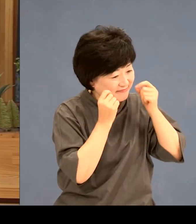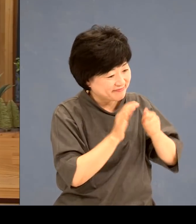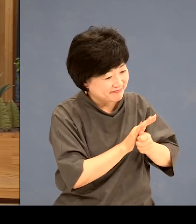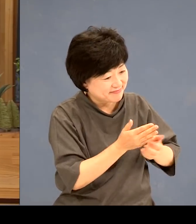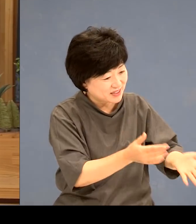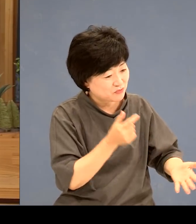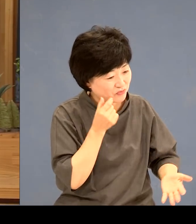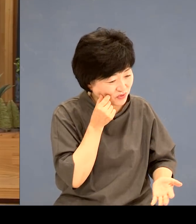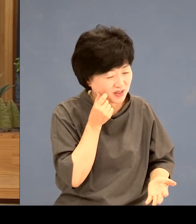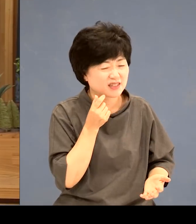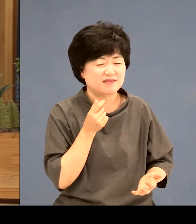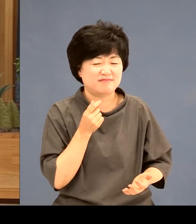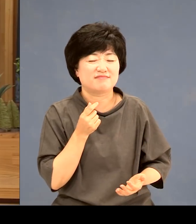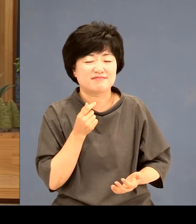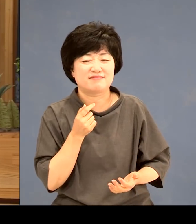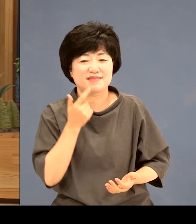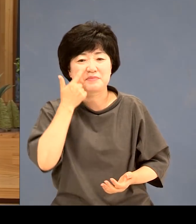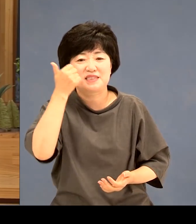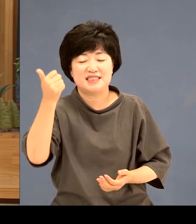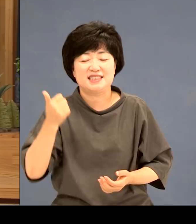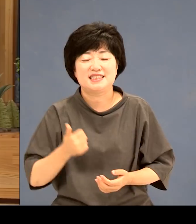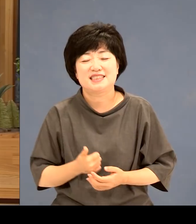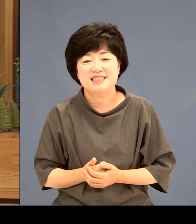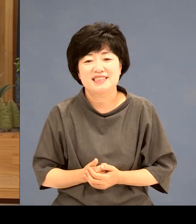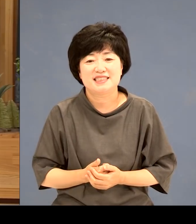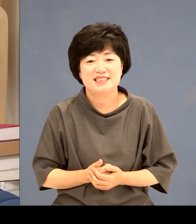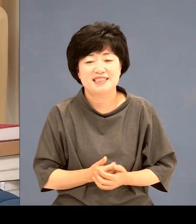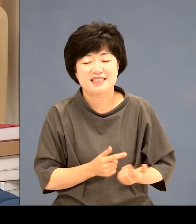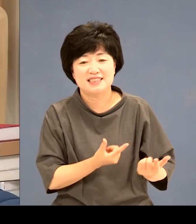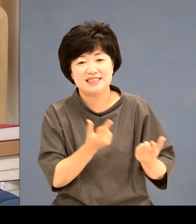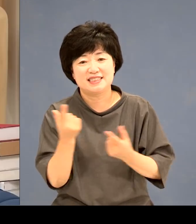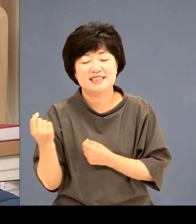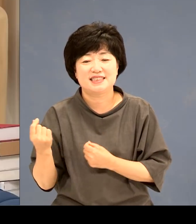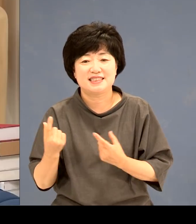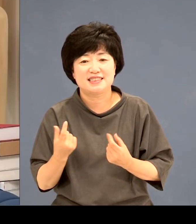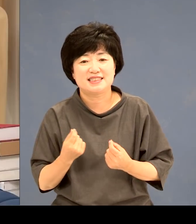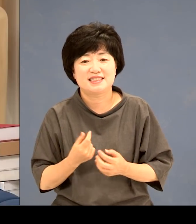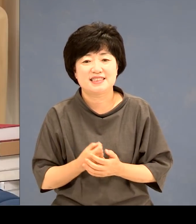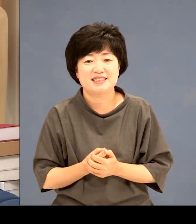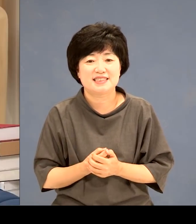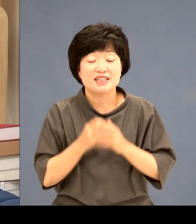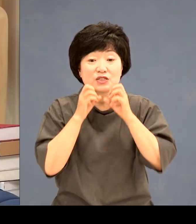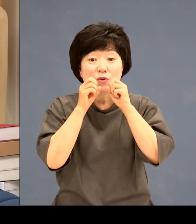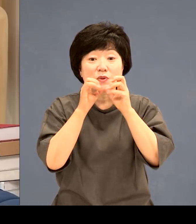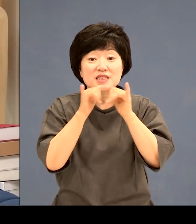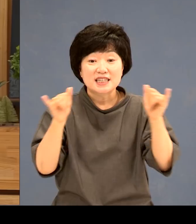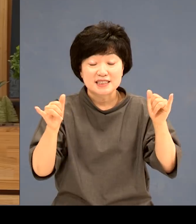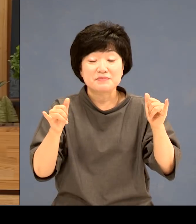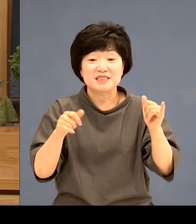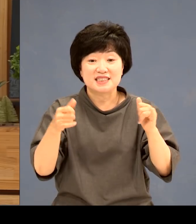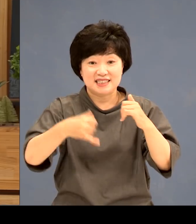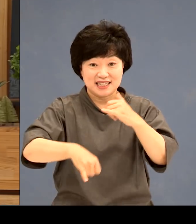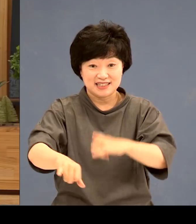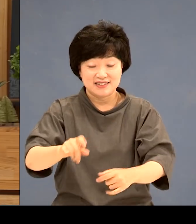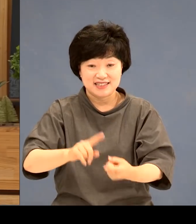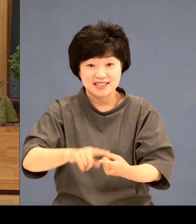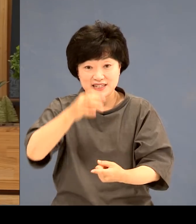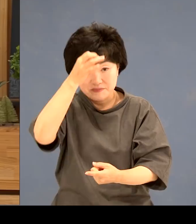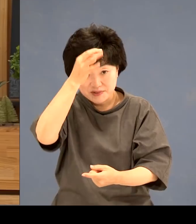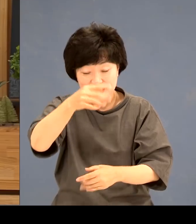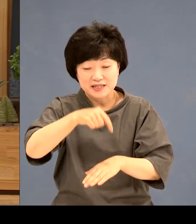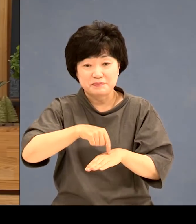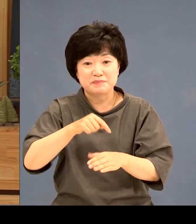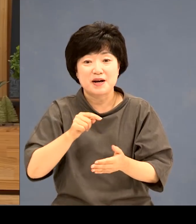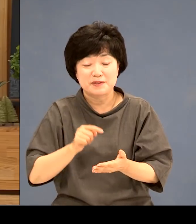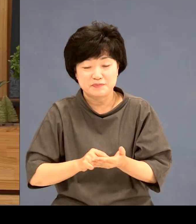가족들에게는 표현을 못하신 분들이 아니신가 그런 생각이 들었습니다. 우리 선교사님이 자녀들에